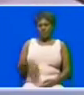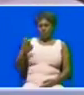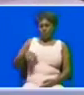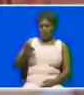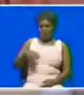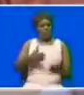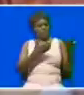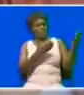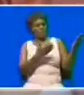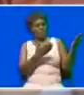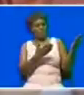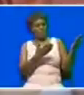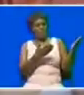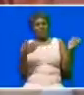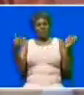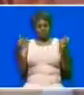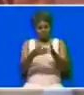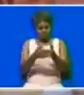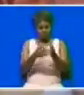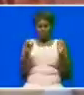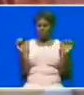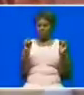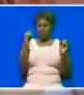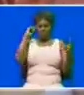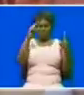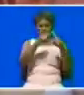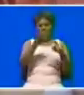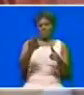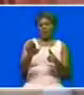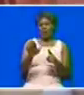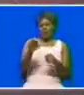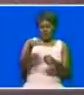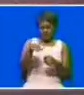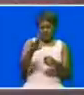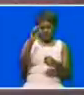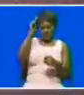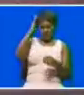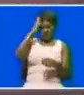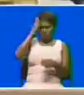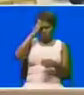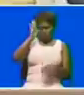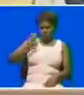Njeri Muhara amesema hakuna litakalomtikisa katika azma yake na ndio maana anatambulika kama